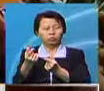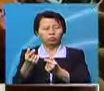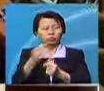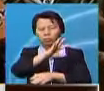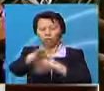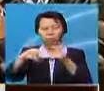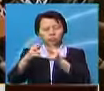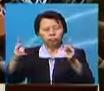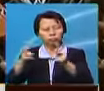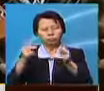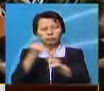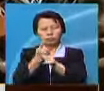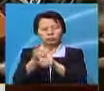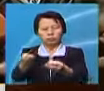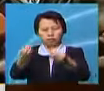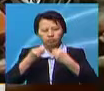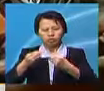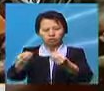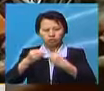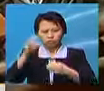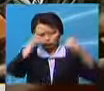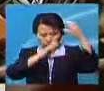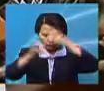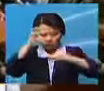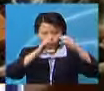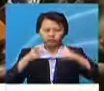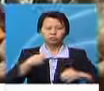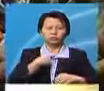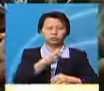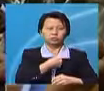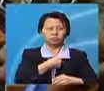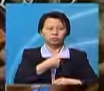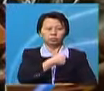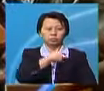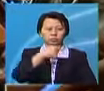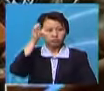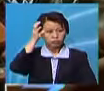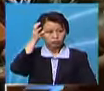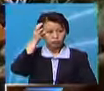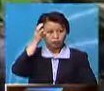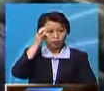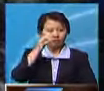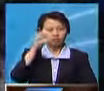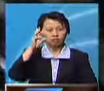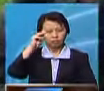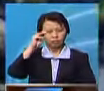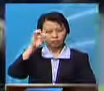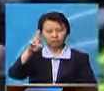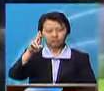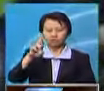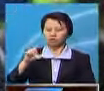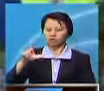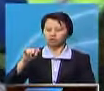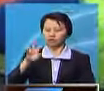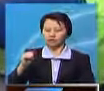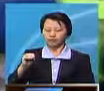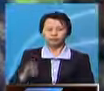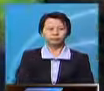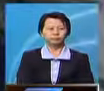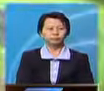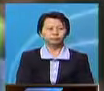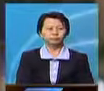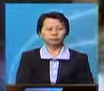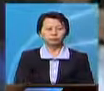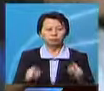already give a lot of help in searching about the missing Chinese, Mr. Lam. Turut hadir